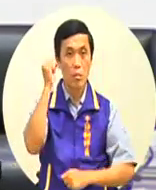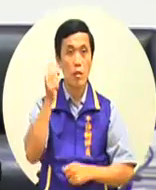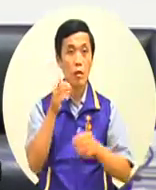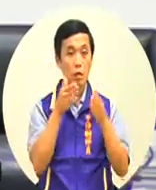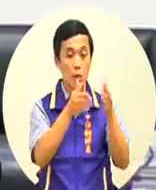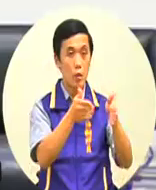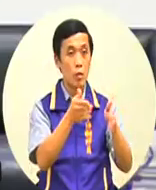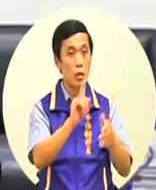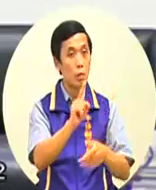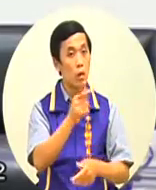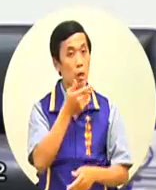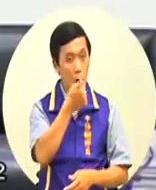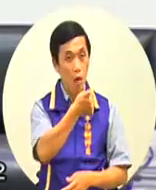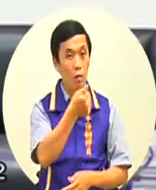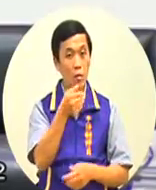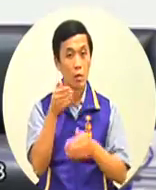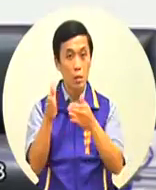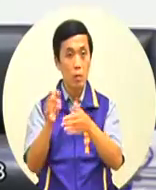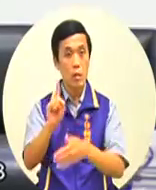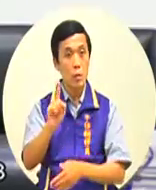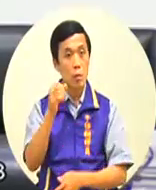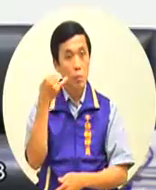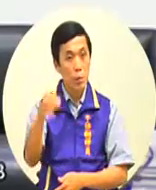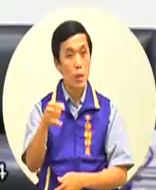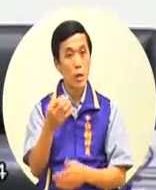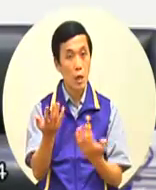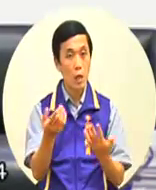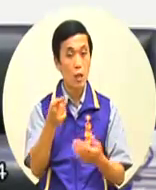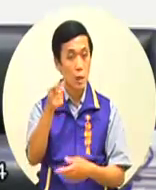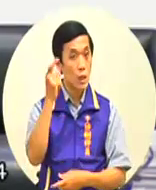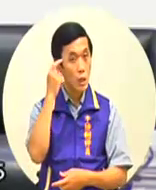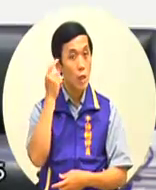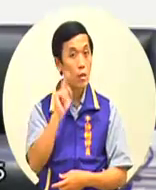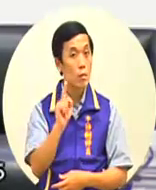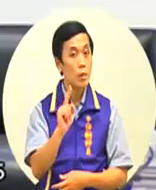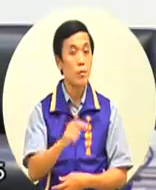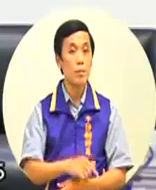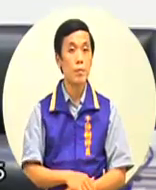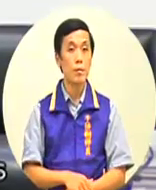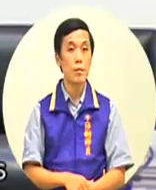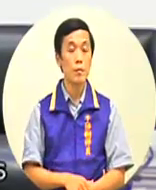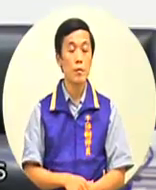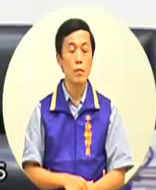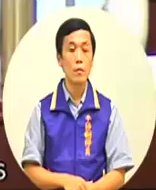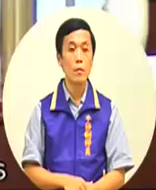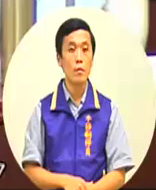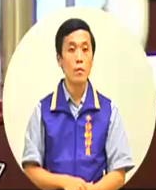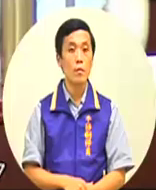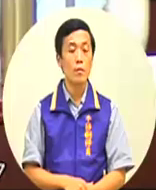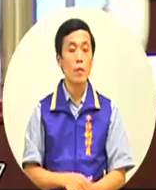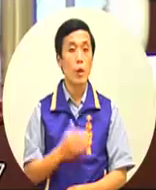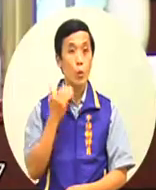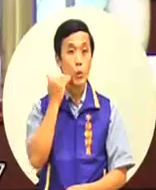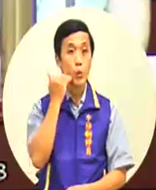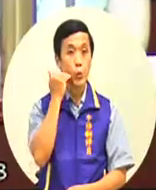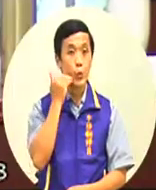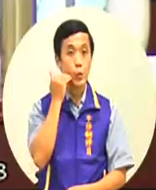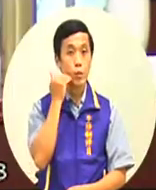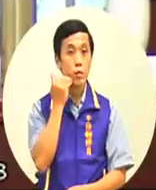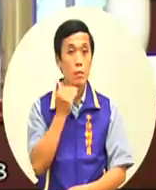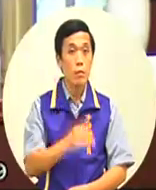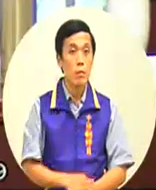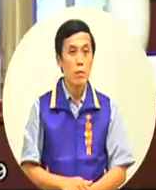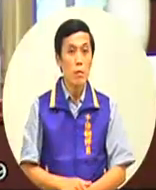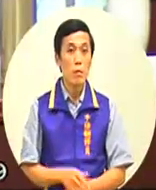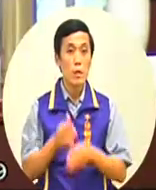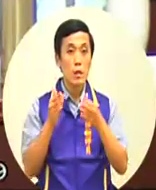是有利的，对哪些是不利的，在你的看法是哪些有利，哪些不利？ 如果但